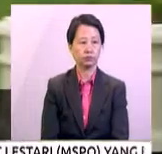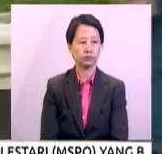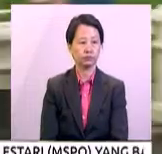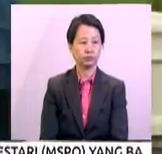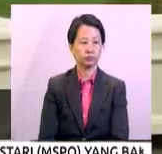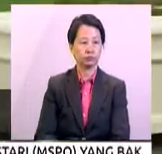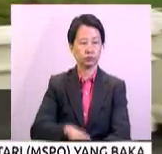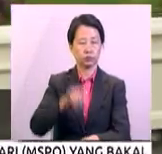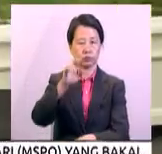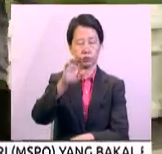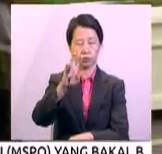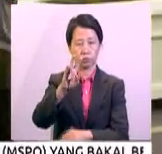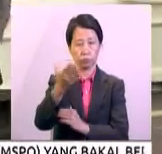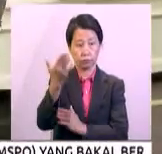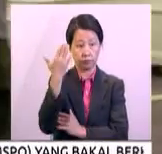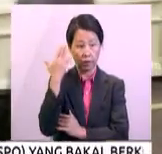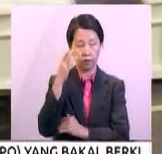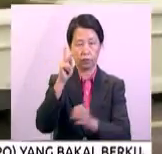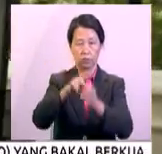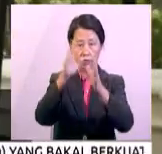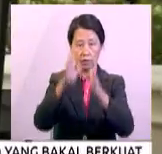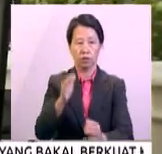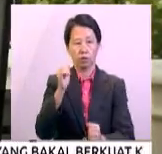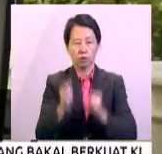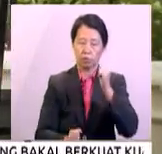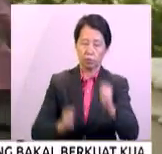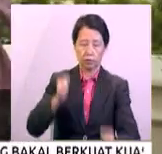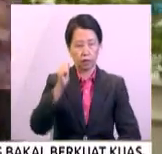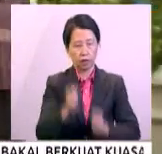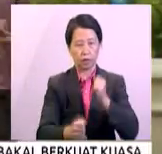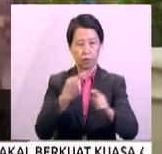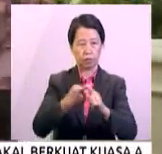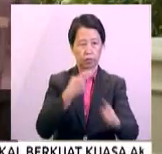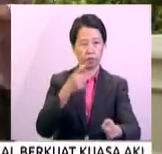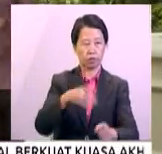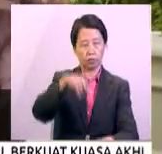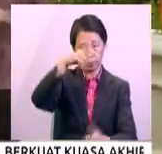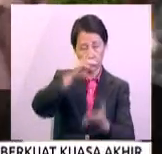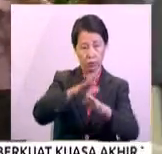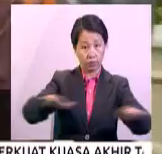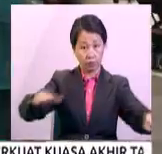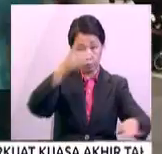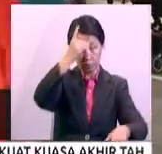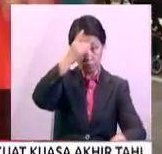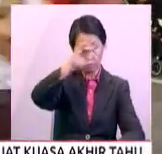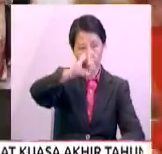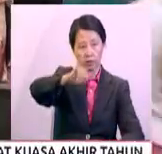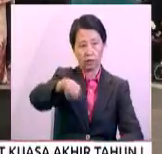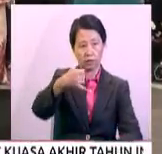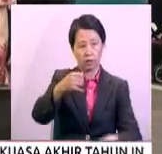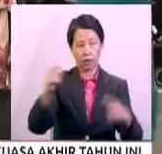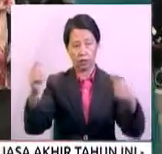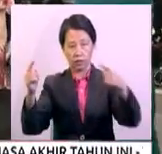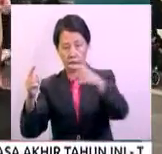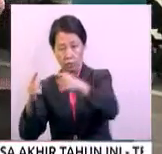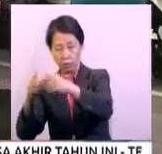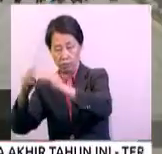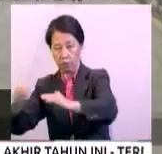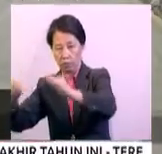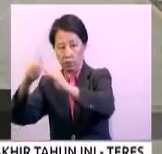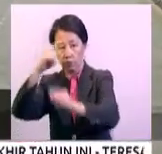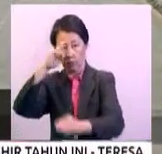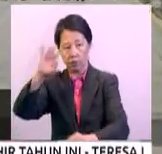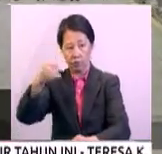Seawal 7 pagi, peserta dilepaskan berlari bermula dari dataran Putrajaya melalui persiaran perdana hingga ke Masjid Putrajaya